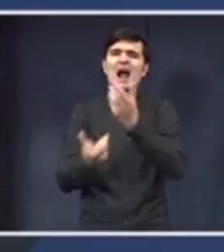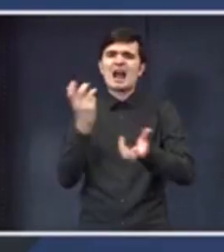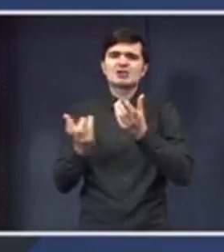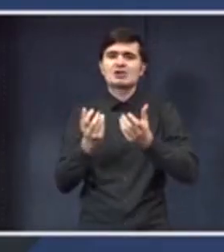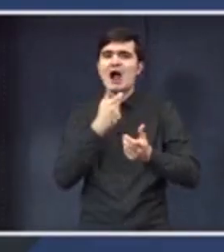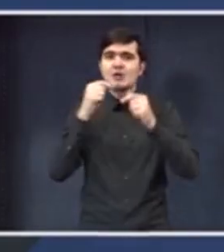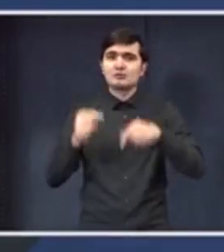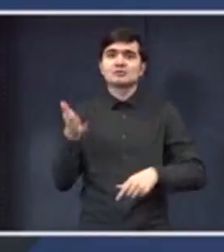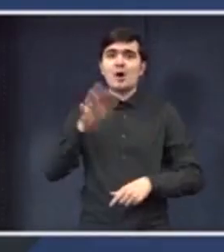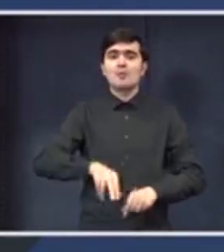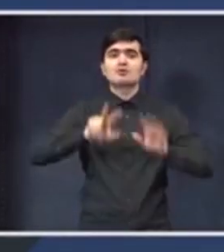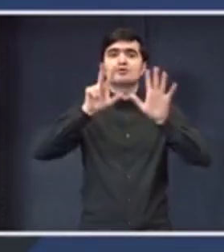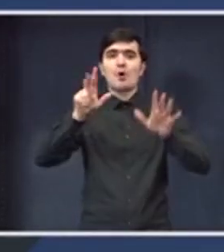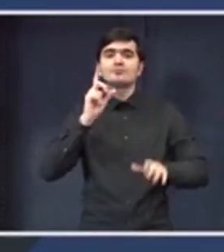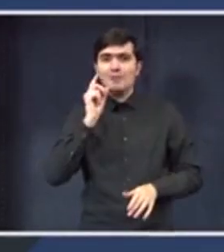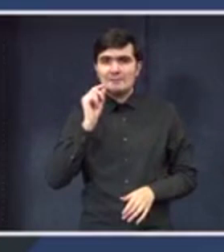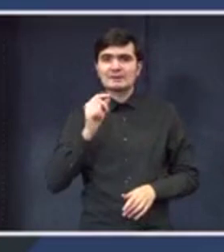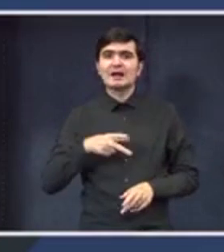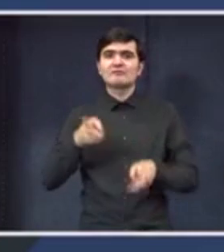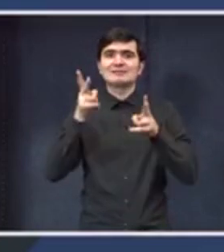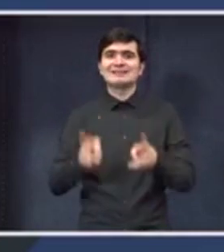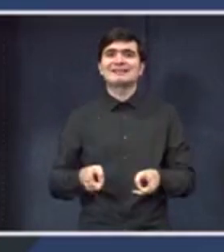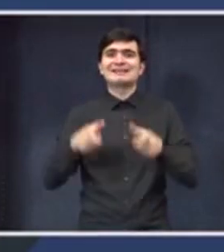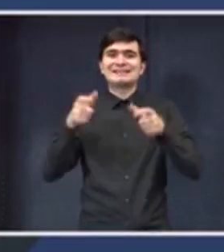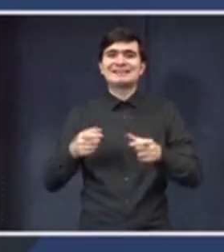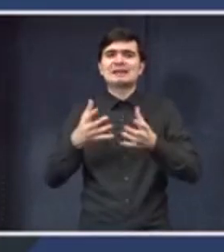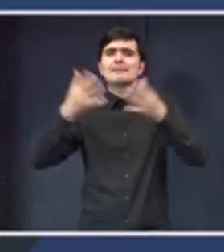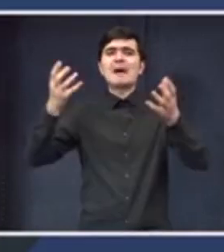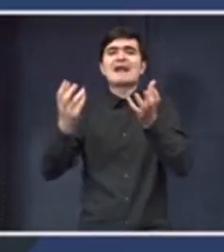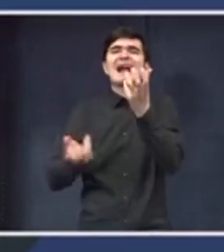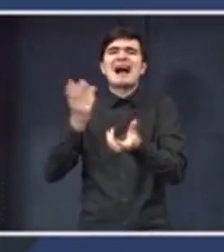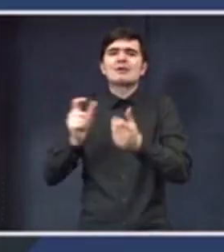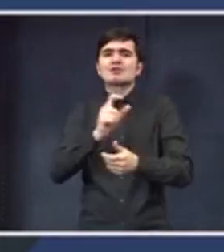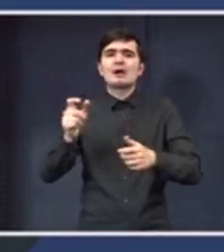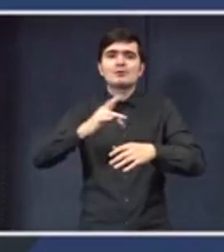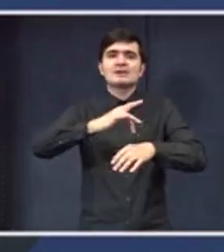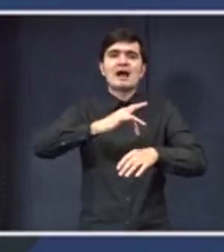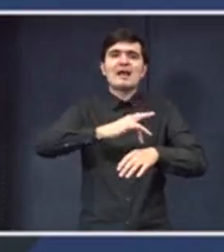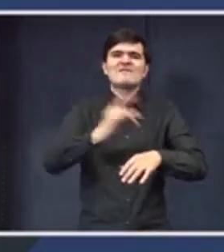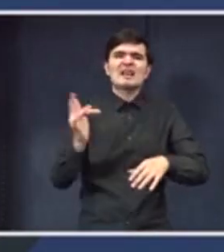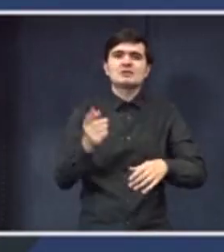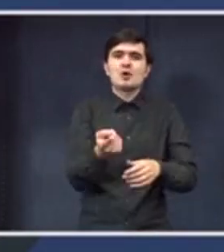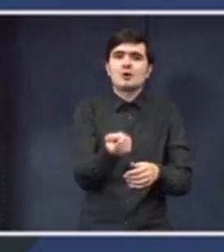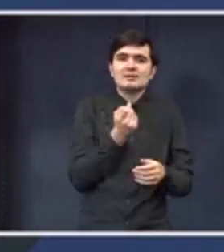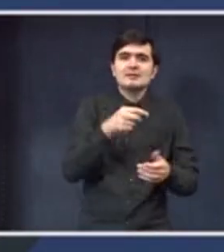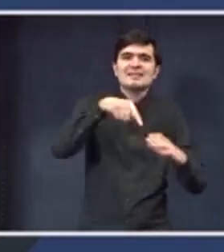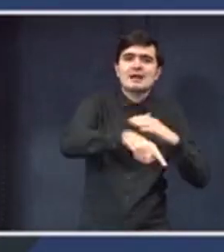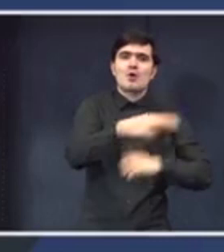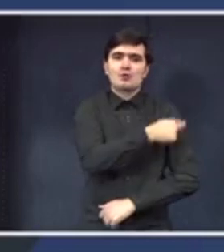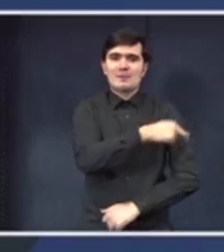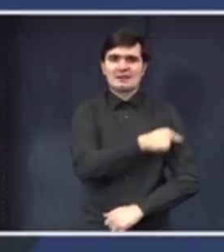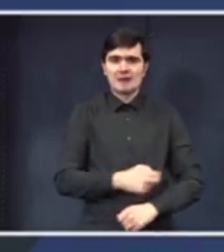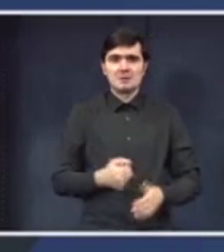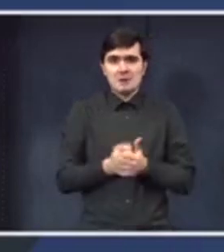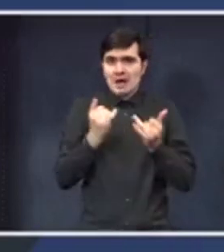acesta au murit deja 8 persoane internate pe secția de mari arși din cauza infecțiilor nosocomiale. Până în acest moment,